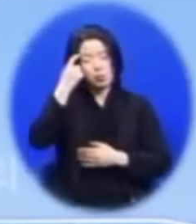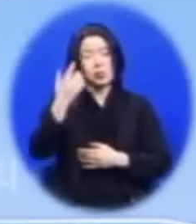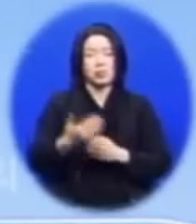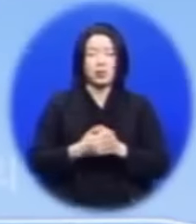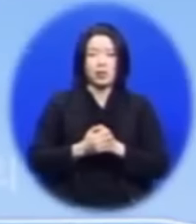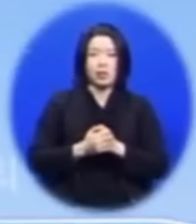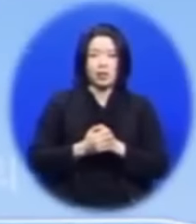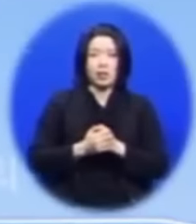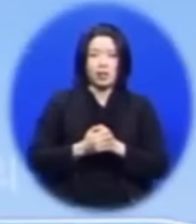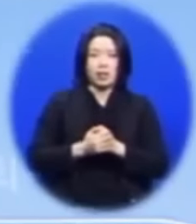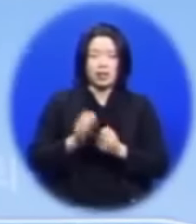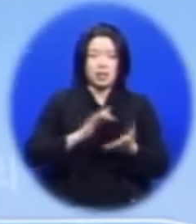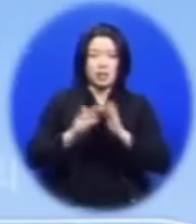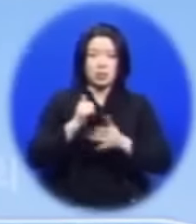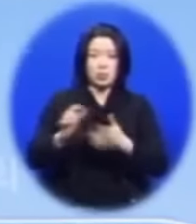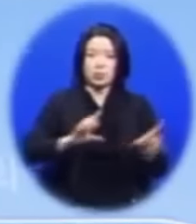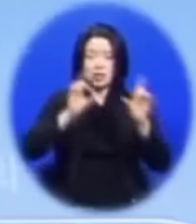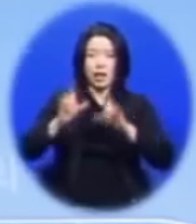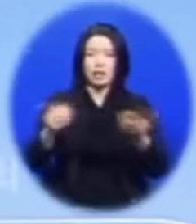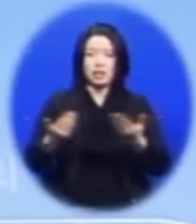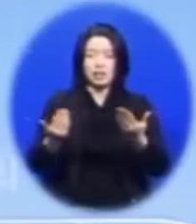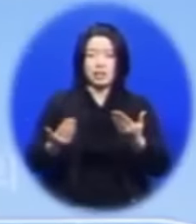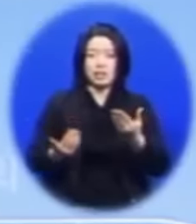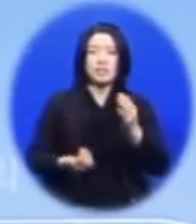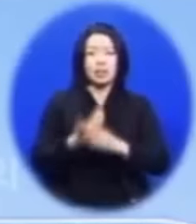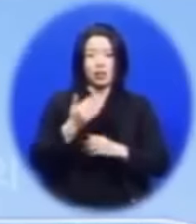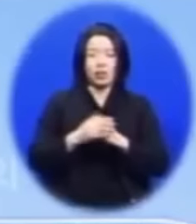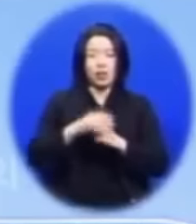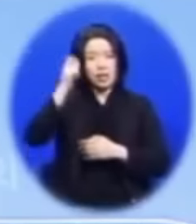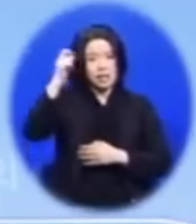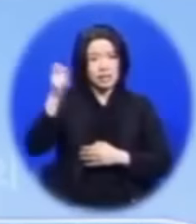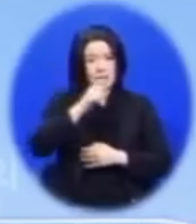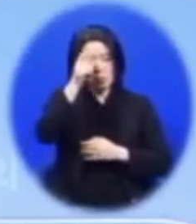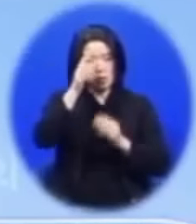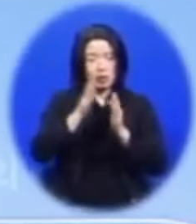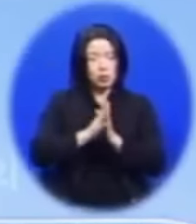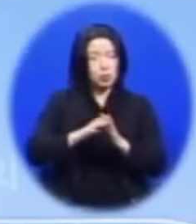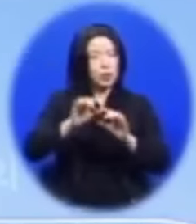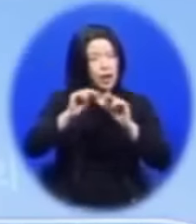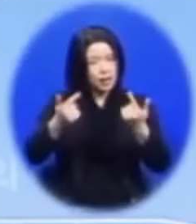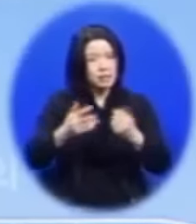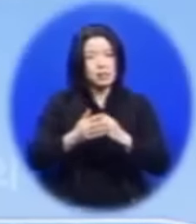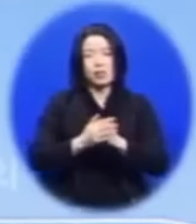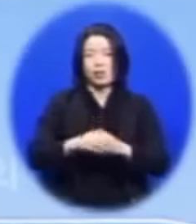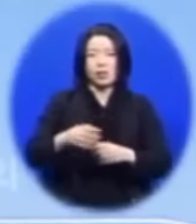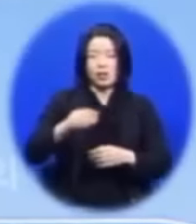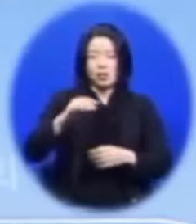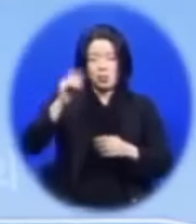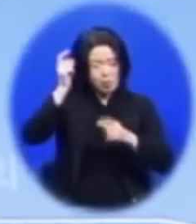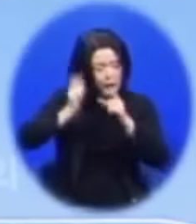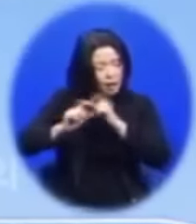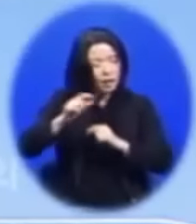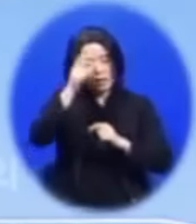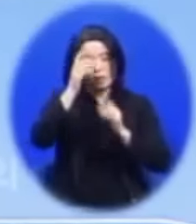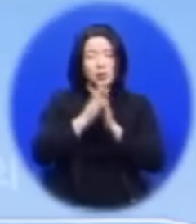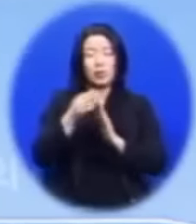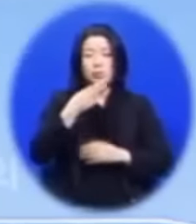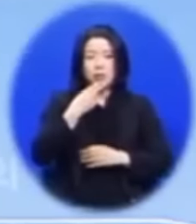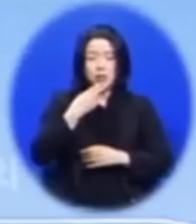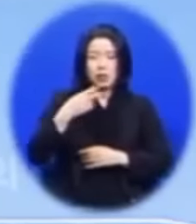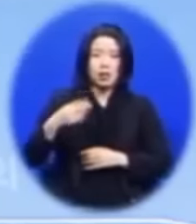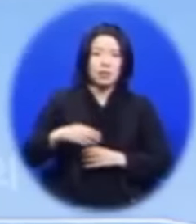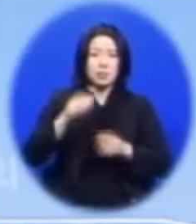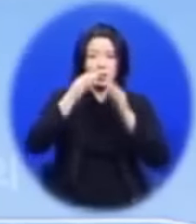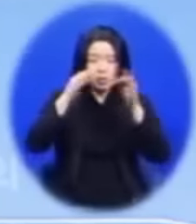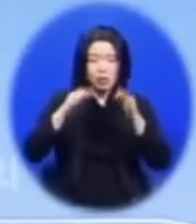벌어지니 말이에요 새벽기도 안에서 철야기도 안에서 금식기도 안에서 여러분 시험이 오고